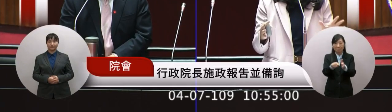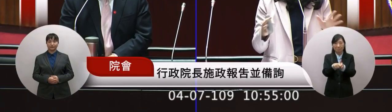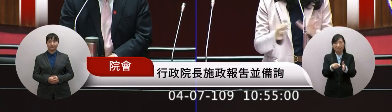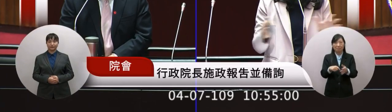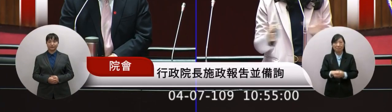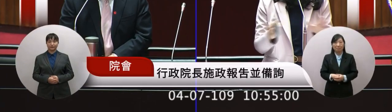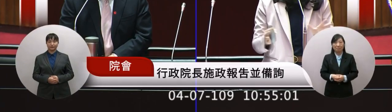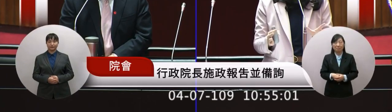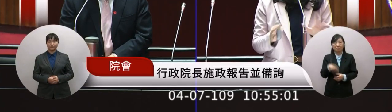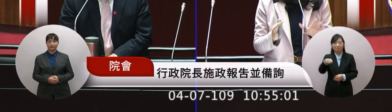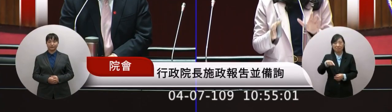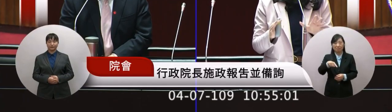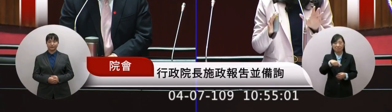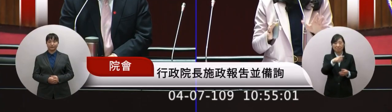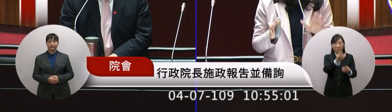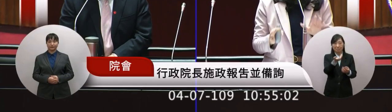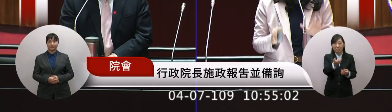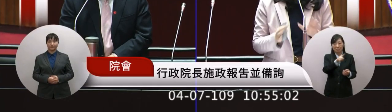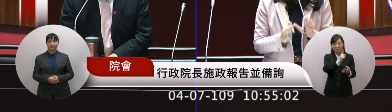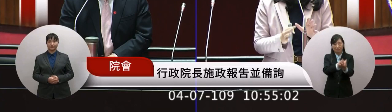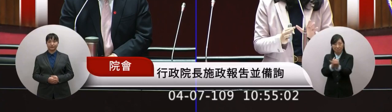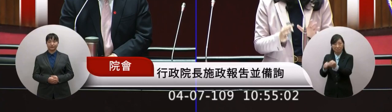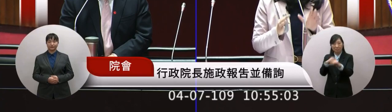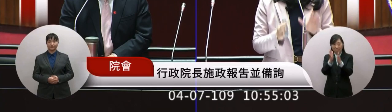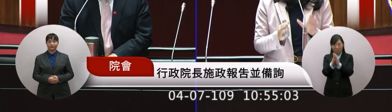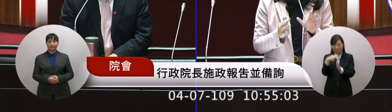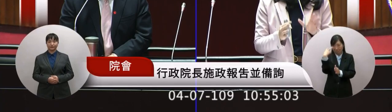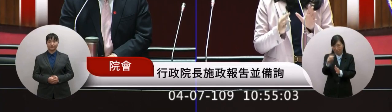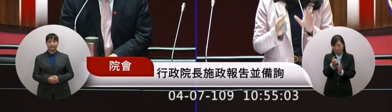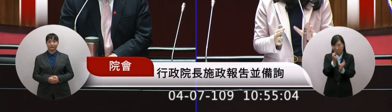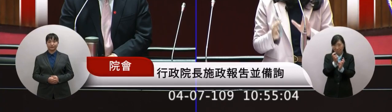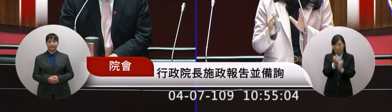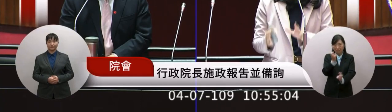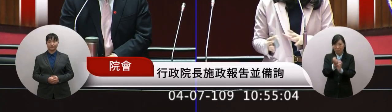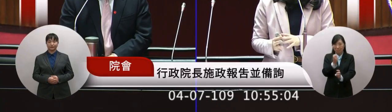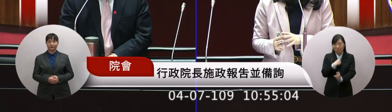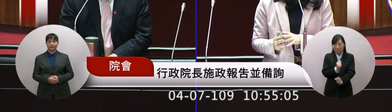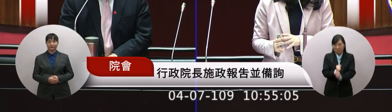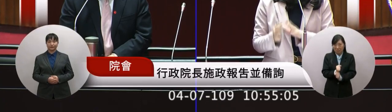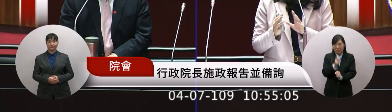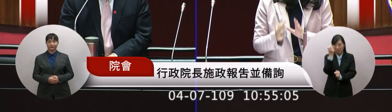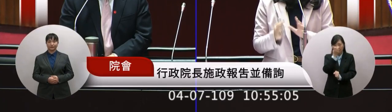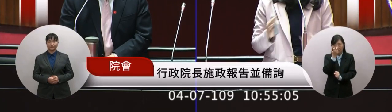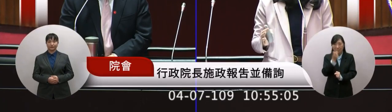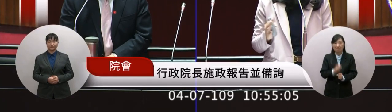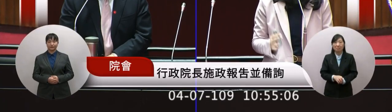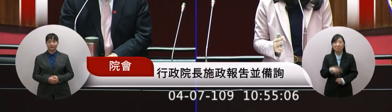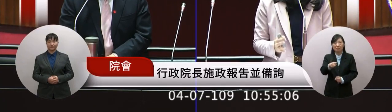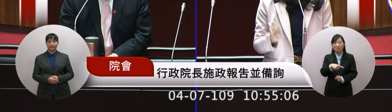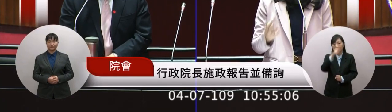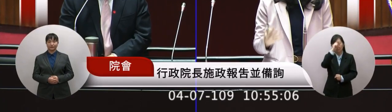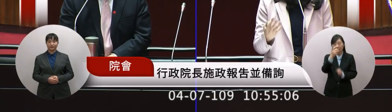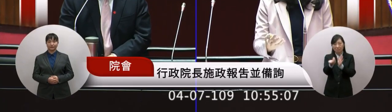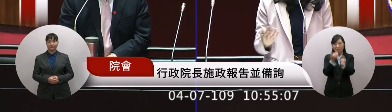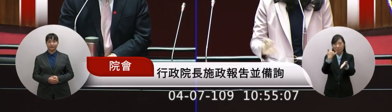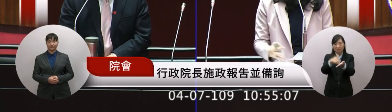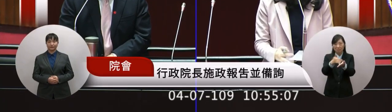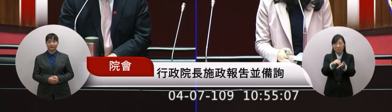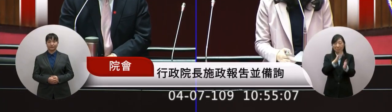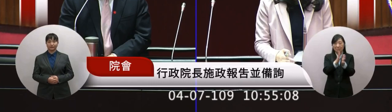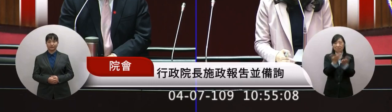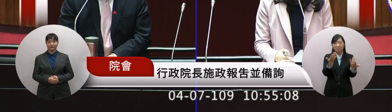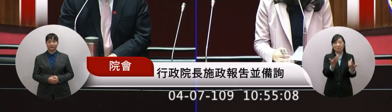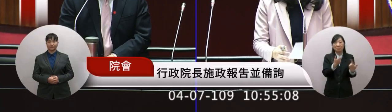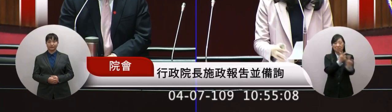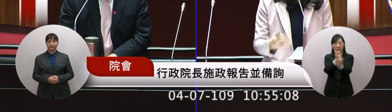这些所有的这些产业再能够更详细的去盘点，希望说我们的预算在这一次的提出能够真正落实到我们的产业跟民